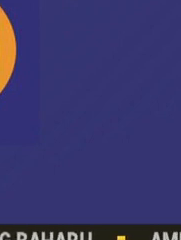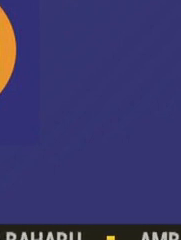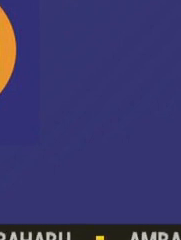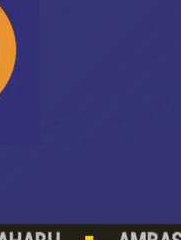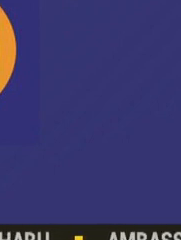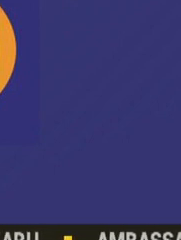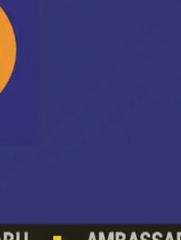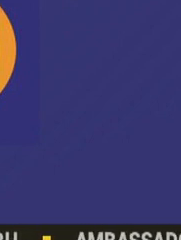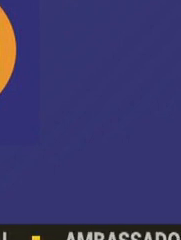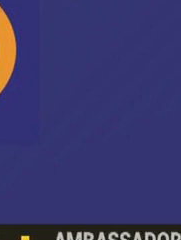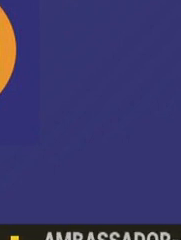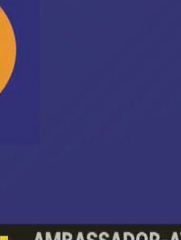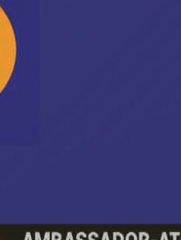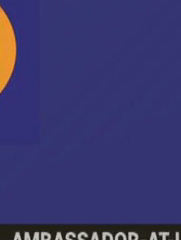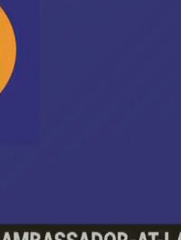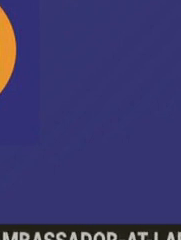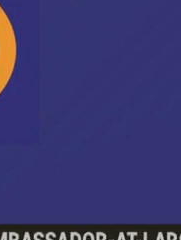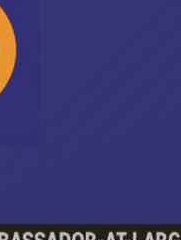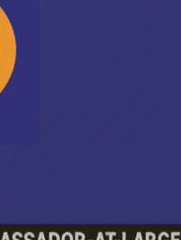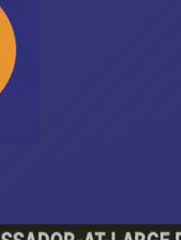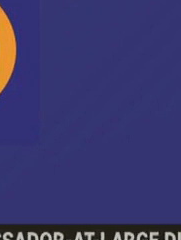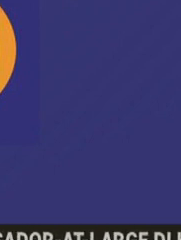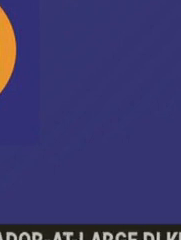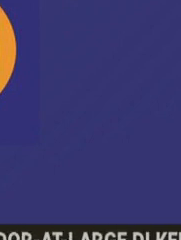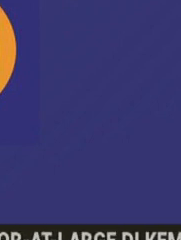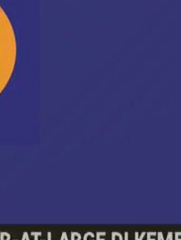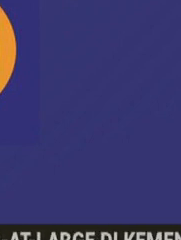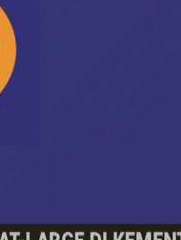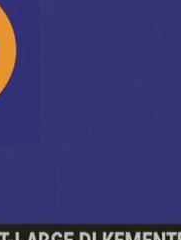dosa vaksin 78 perpuluhan 400